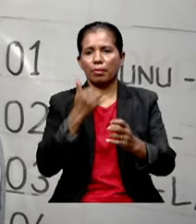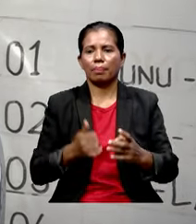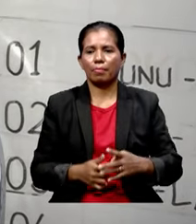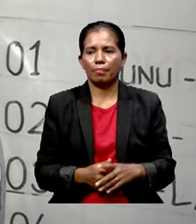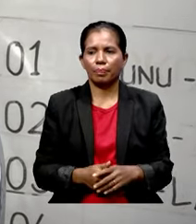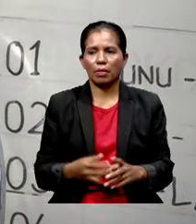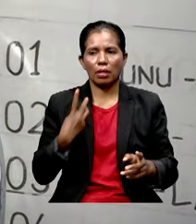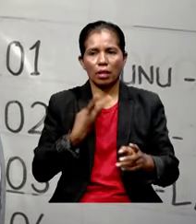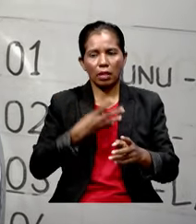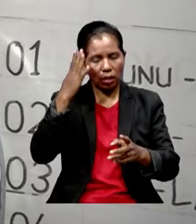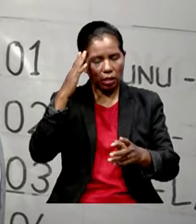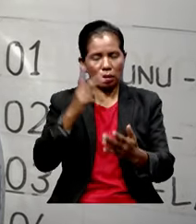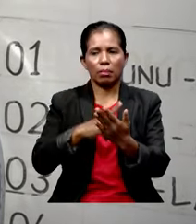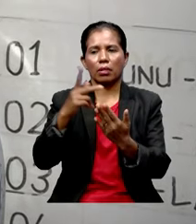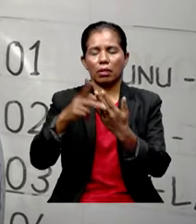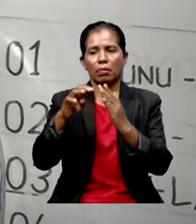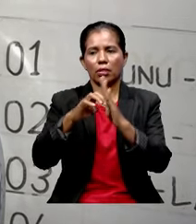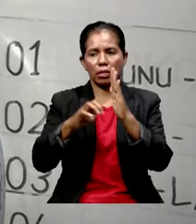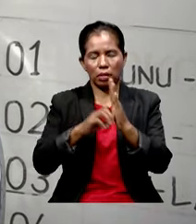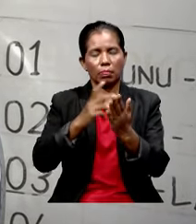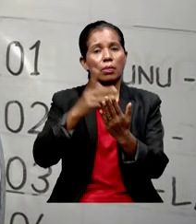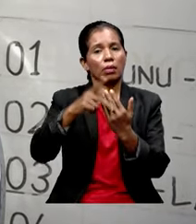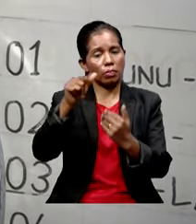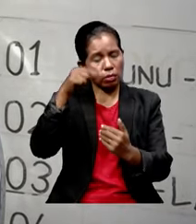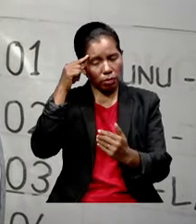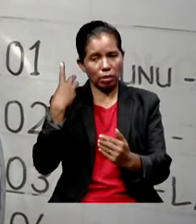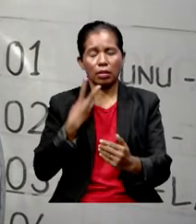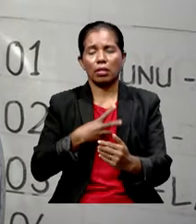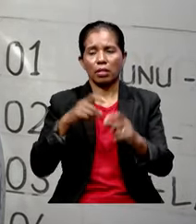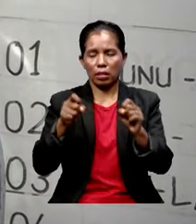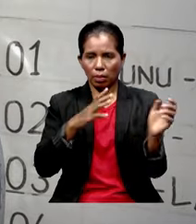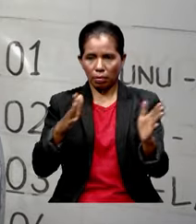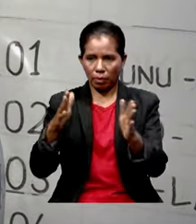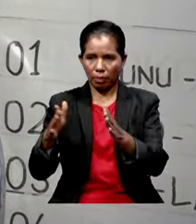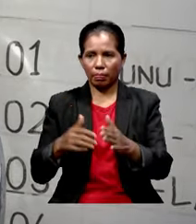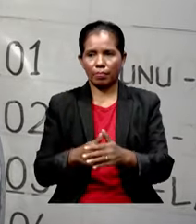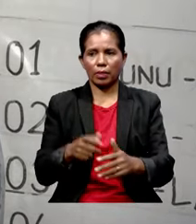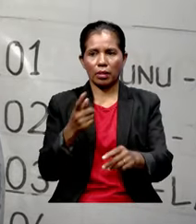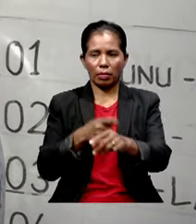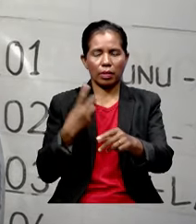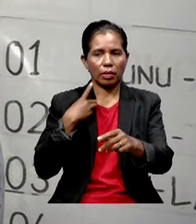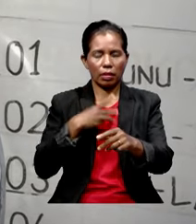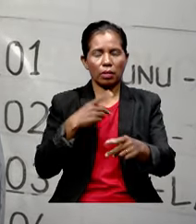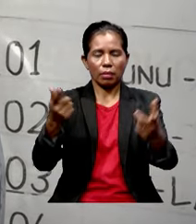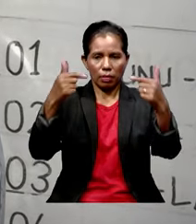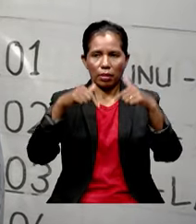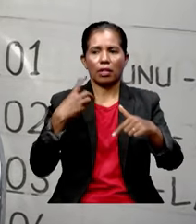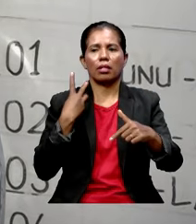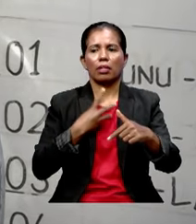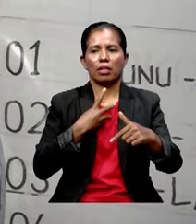Ita ten kata kina program istaro, program guveru na niyang nabe kona fona sinal ita tayong parparang. Tempo ita nabe kona bihir ser tomai yang ita